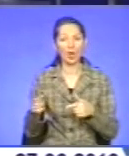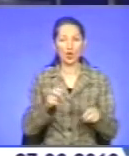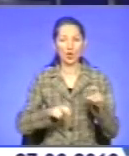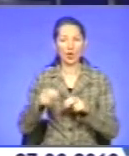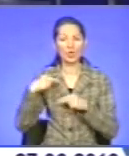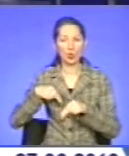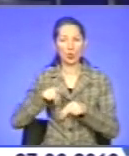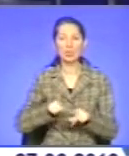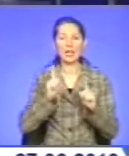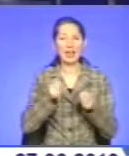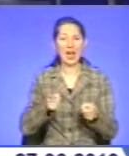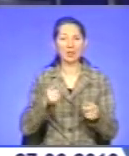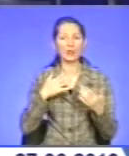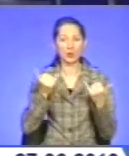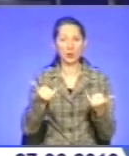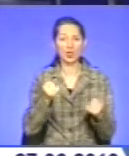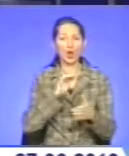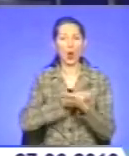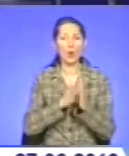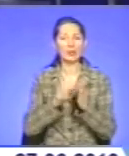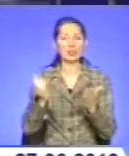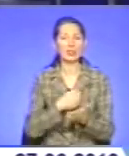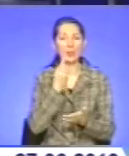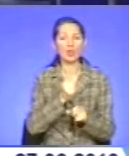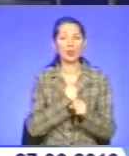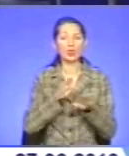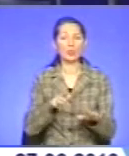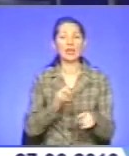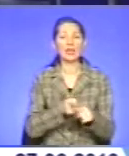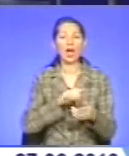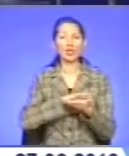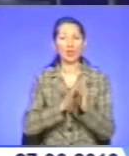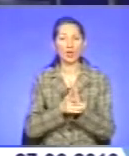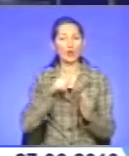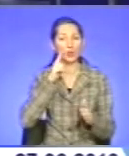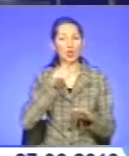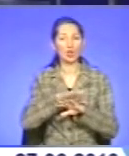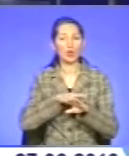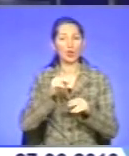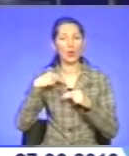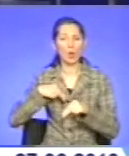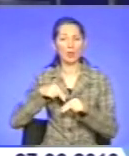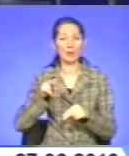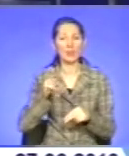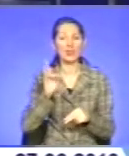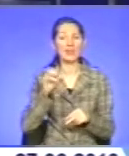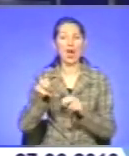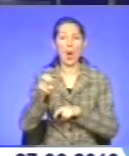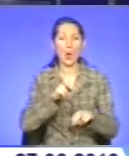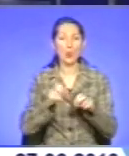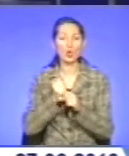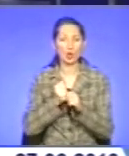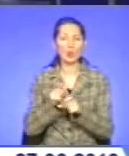умовах знайти перше робоче місце і яка ситуація на молодіжному ринку праці? На пошуки роботи вирушили наші